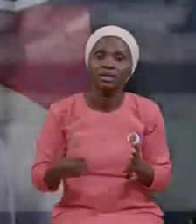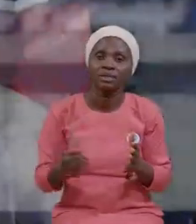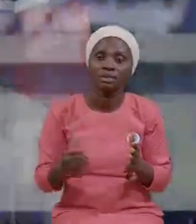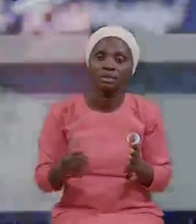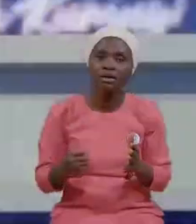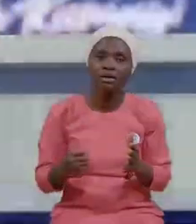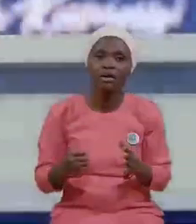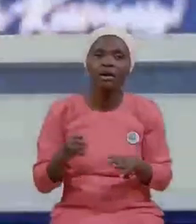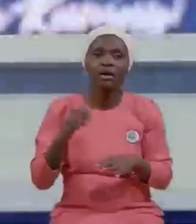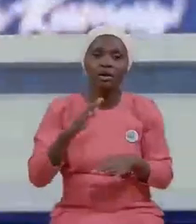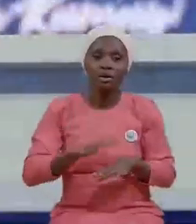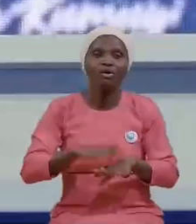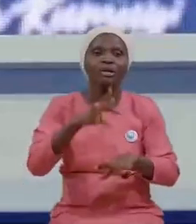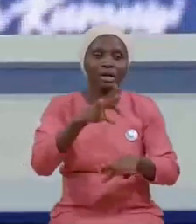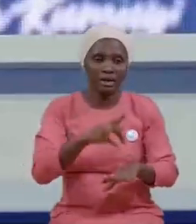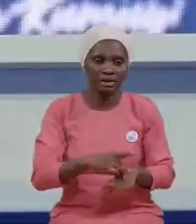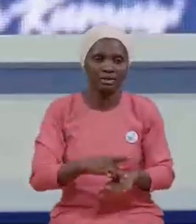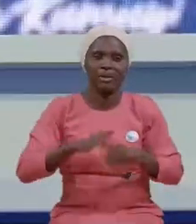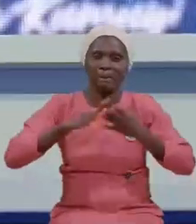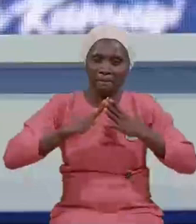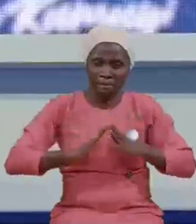Et paix sur la terre.